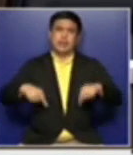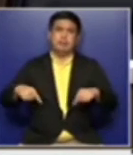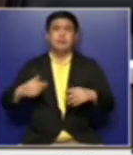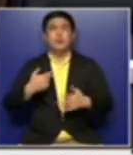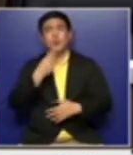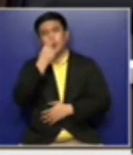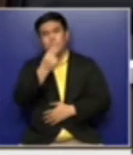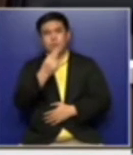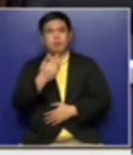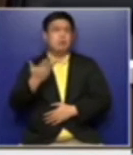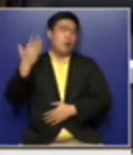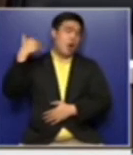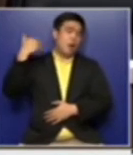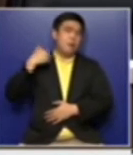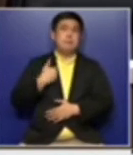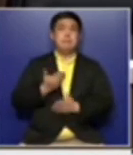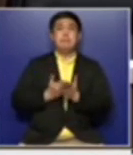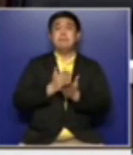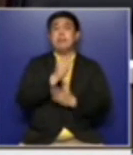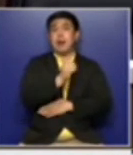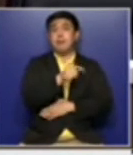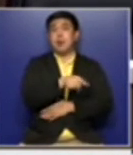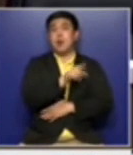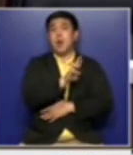พระราชกำหนด